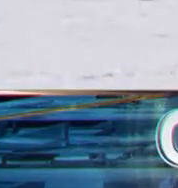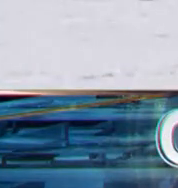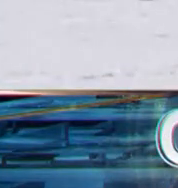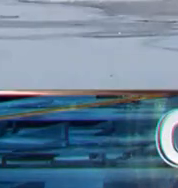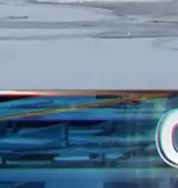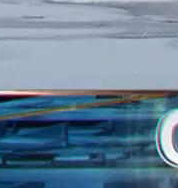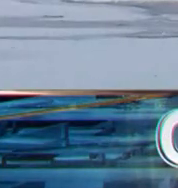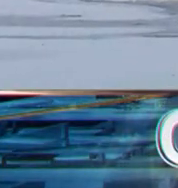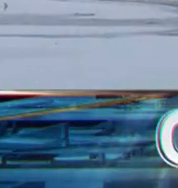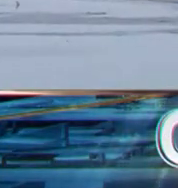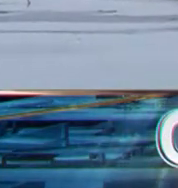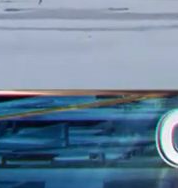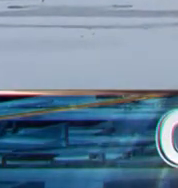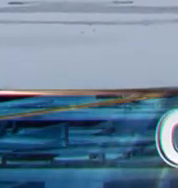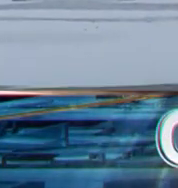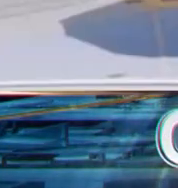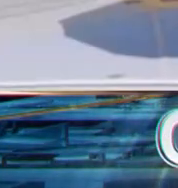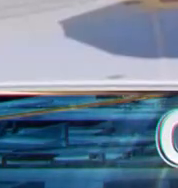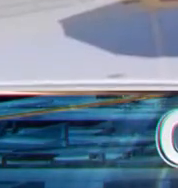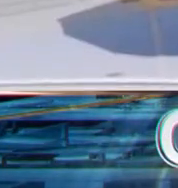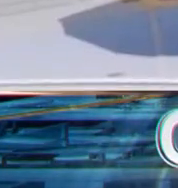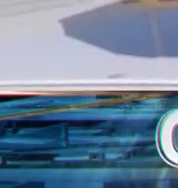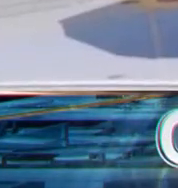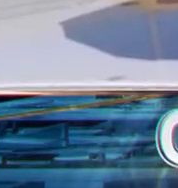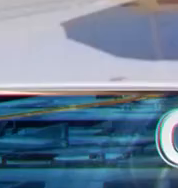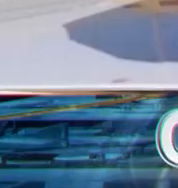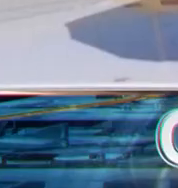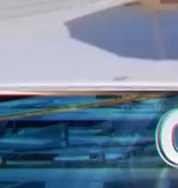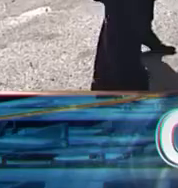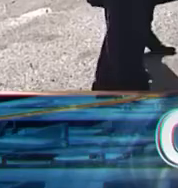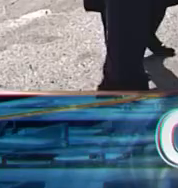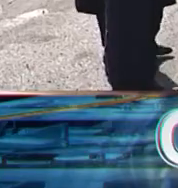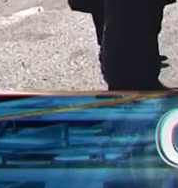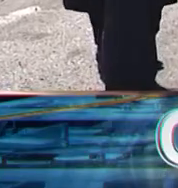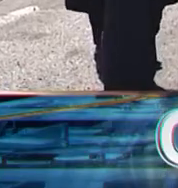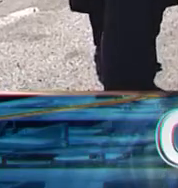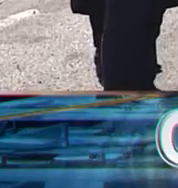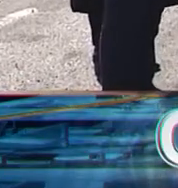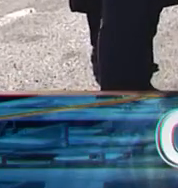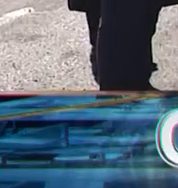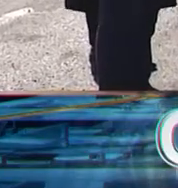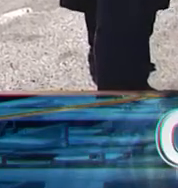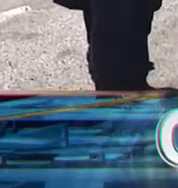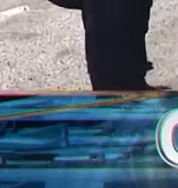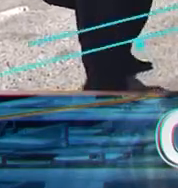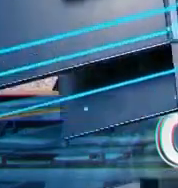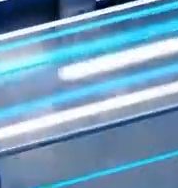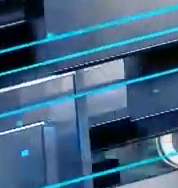Готовность номер один. Все паводкоопасные участки Алматинской области находятся под пристальным контролем сотрудников чрезвычайных служб.